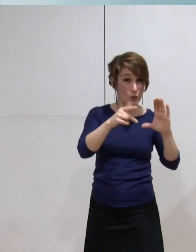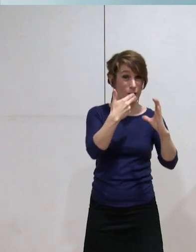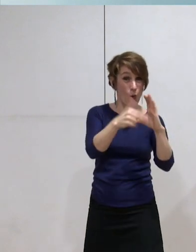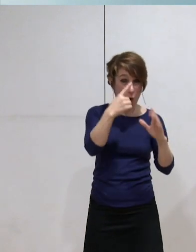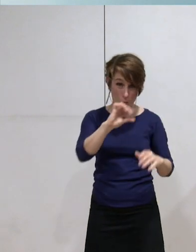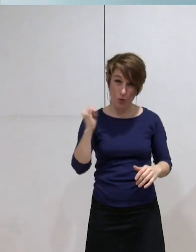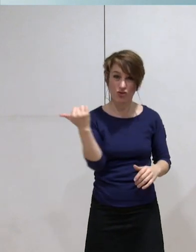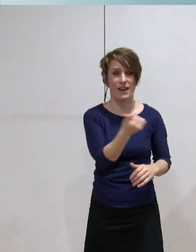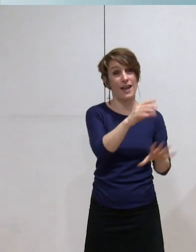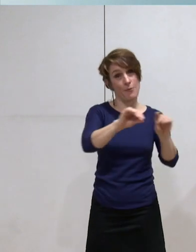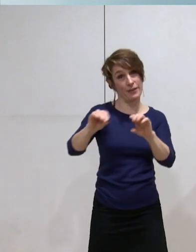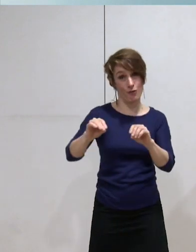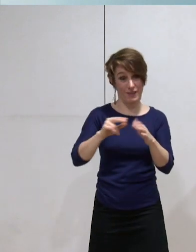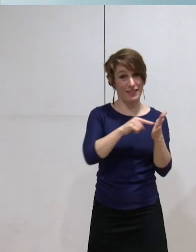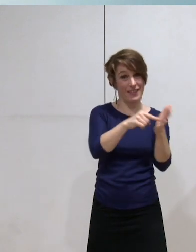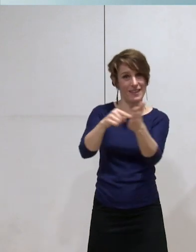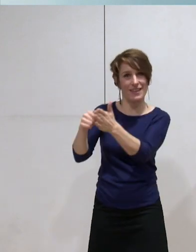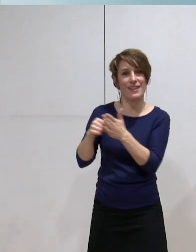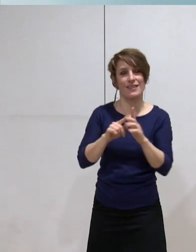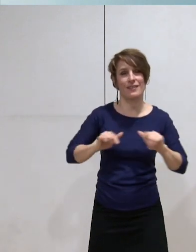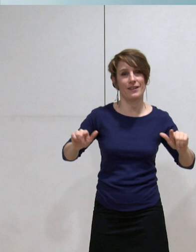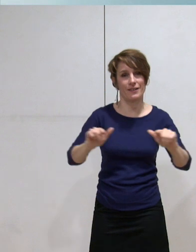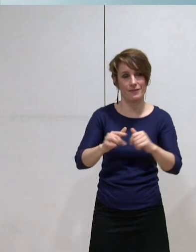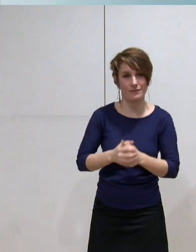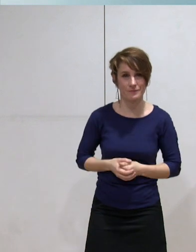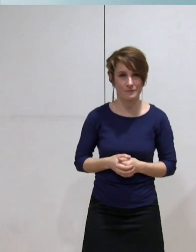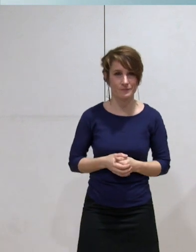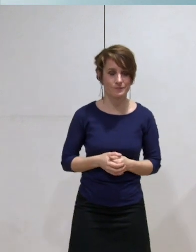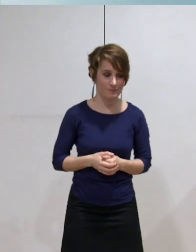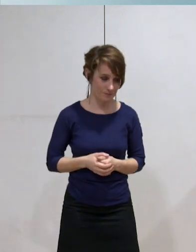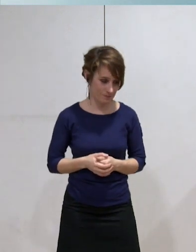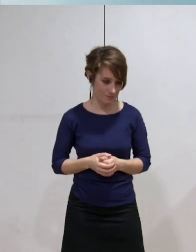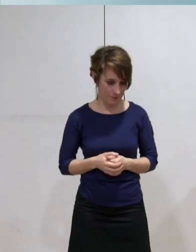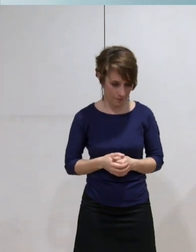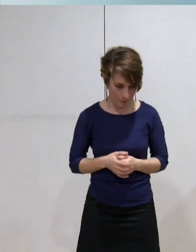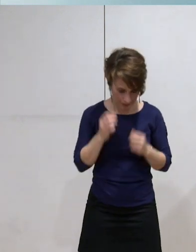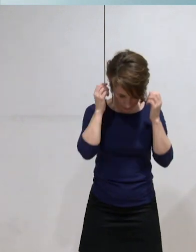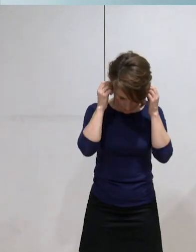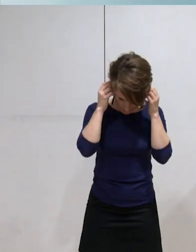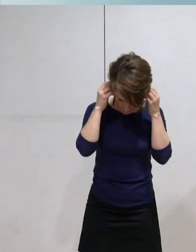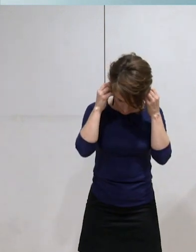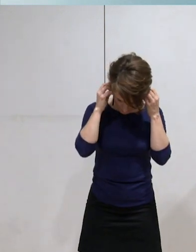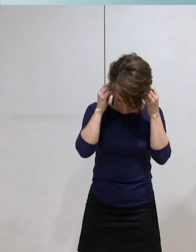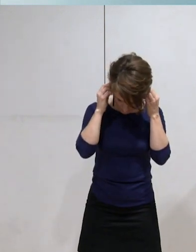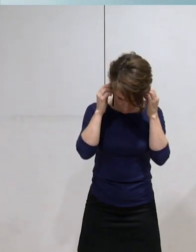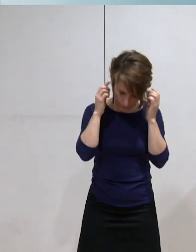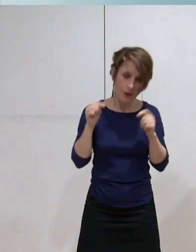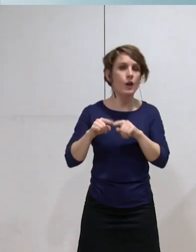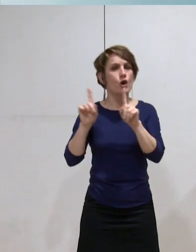habitant je vais aussi rapidement balayer les budgets annexes